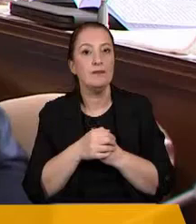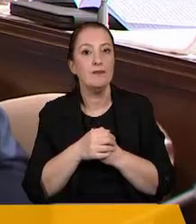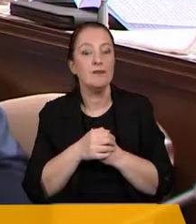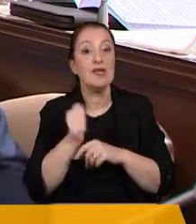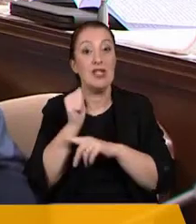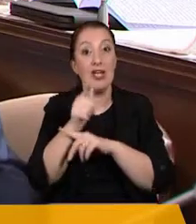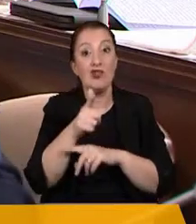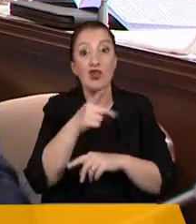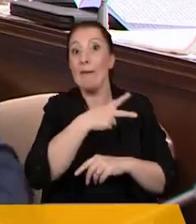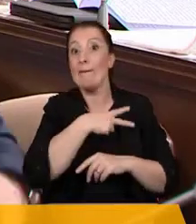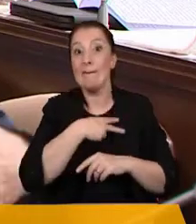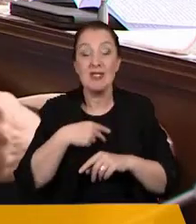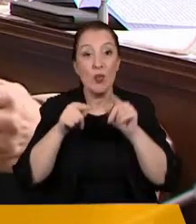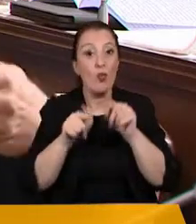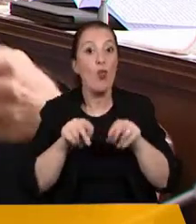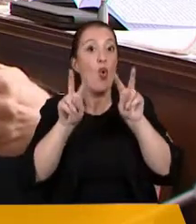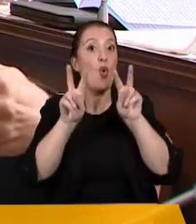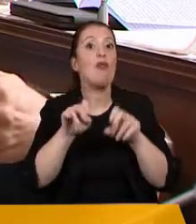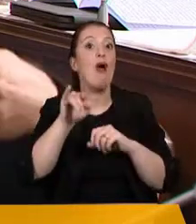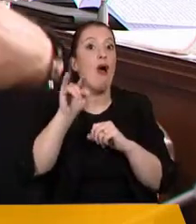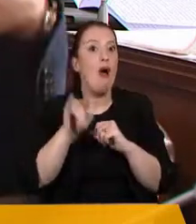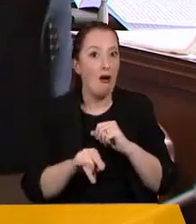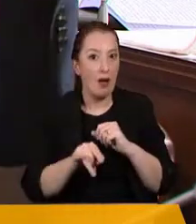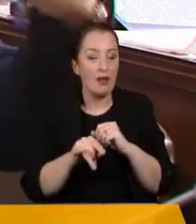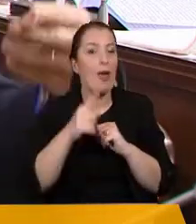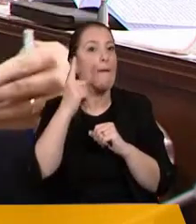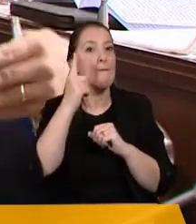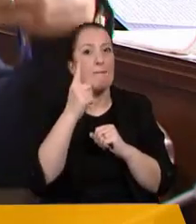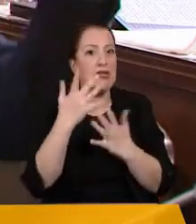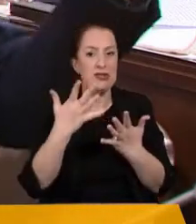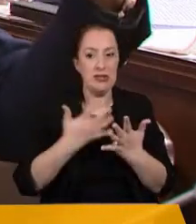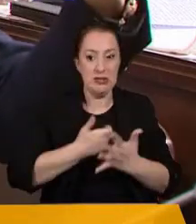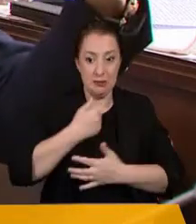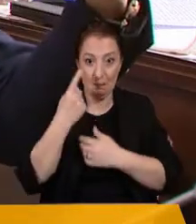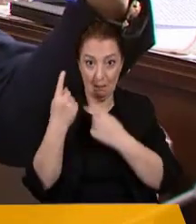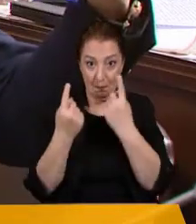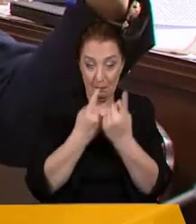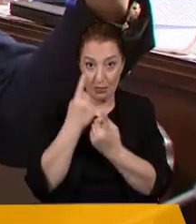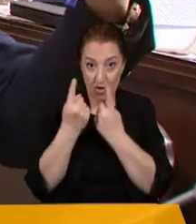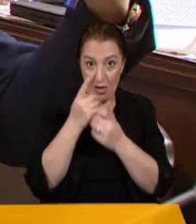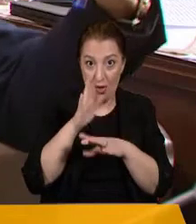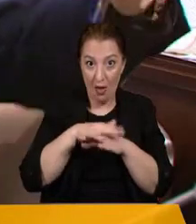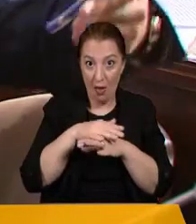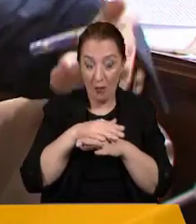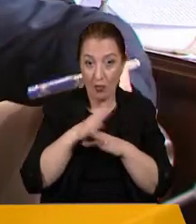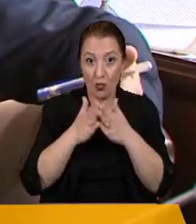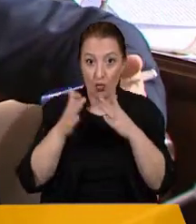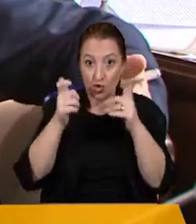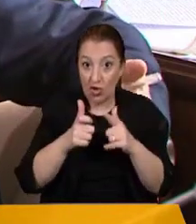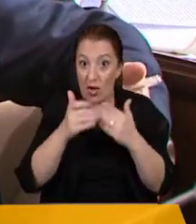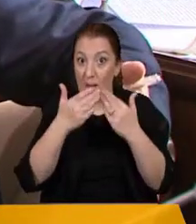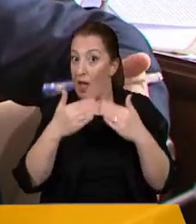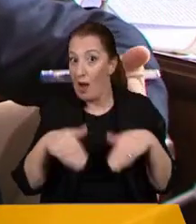İlçe belediyesi bu konu hakkında bir çaba harcadı, büyükşehir mi engelledi?